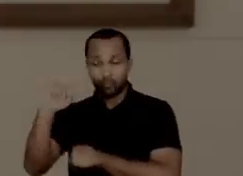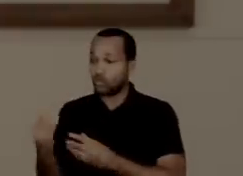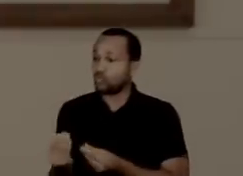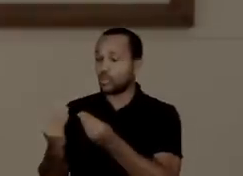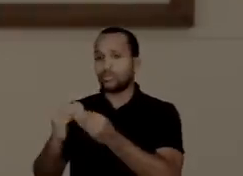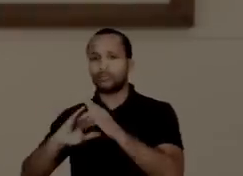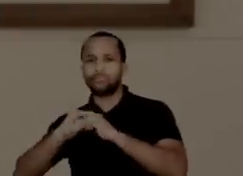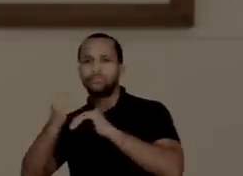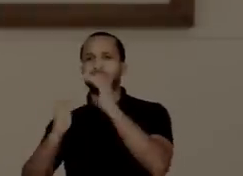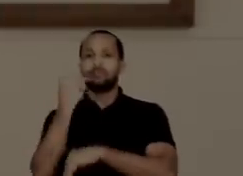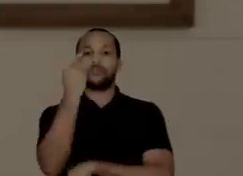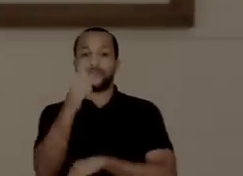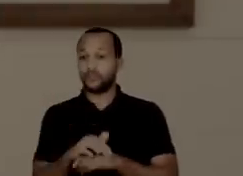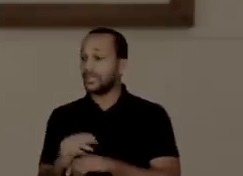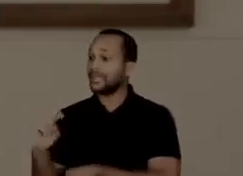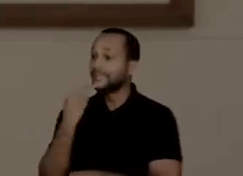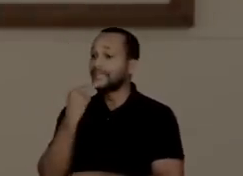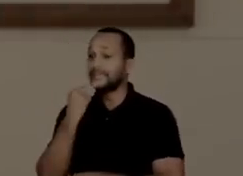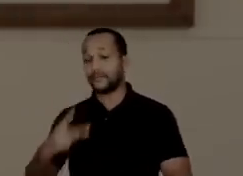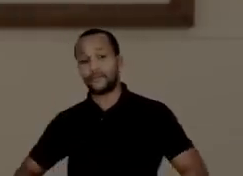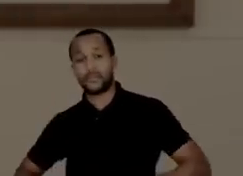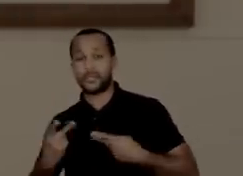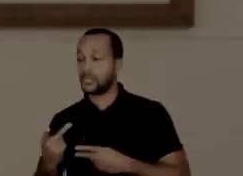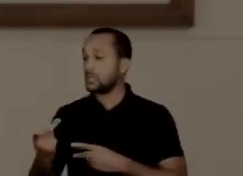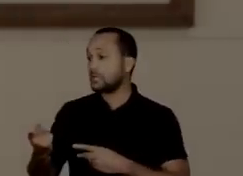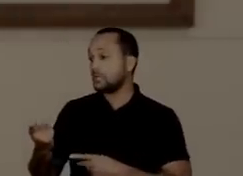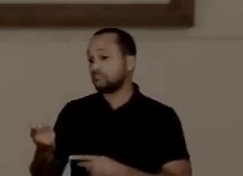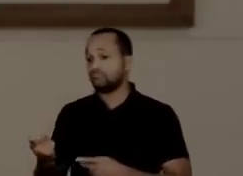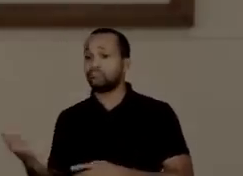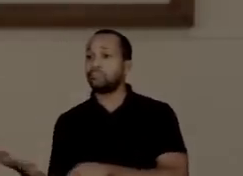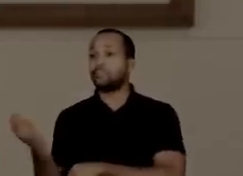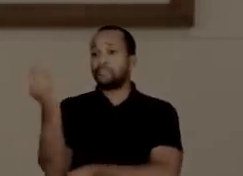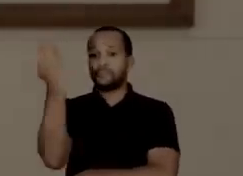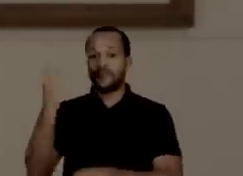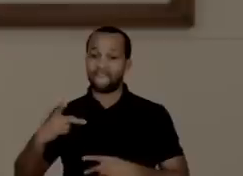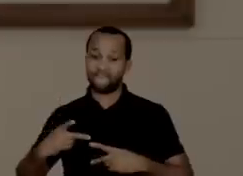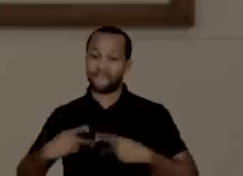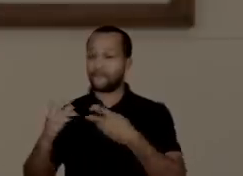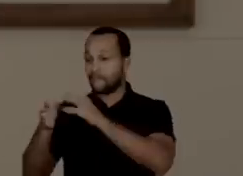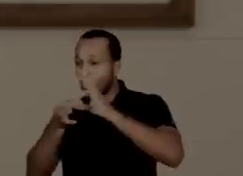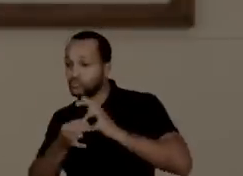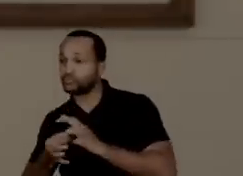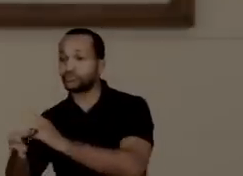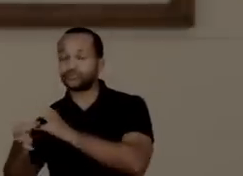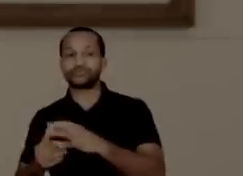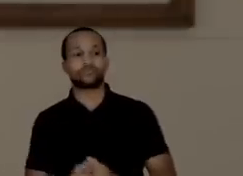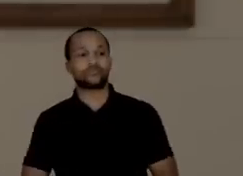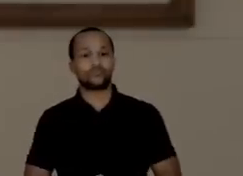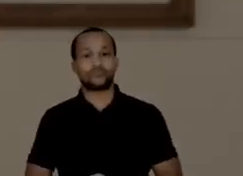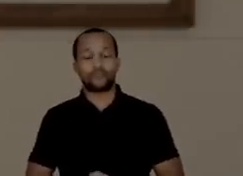pour retrouver un niveau de sécurité favorable au développement économique de l'archipel, favorable à une meilleure qualité de vie de ses